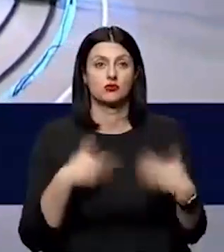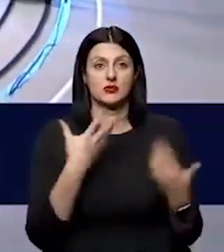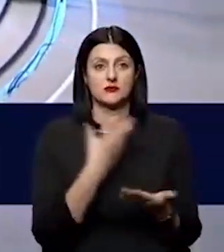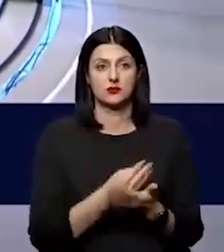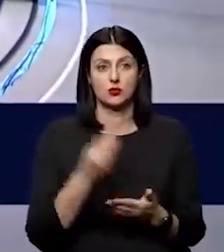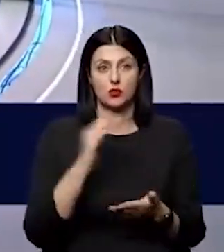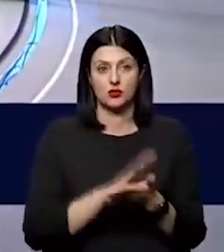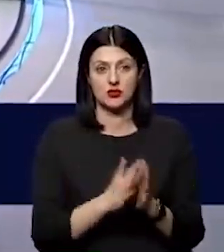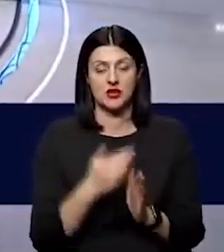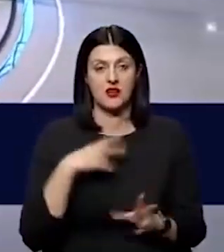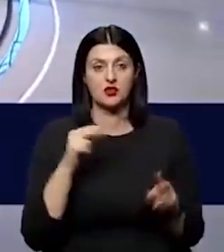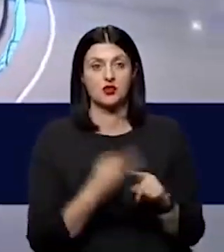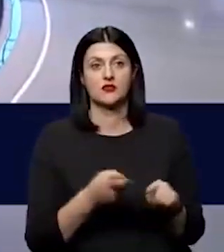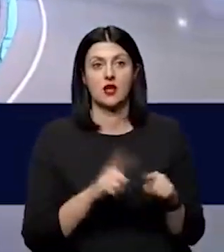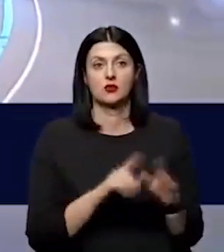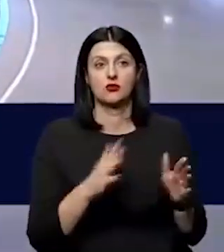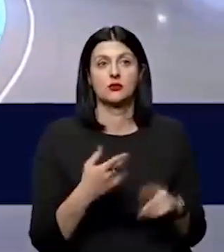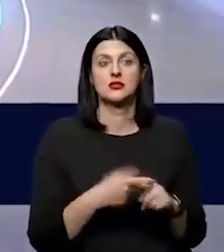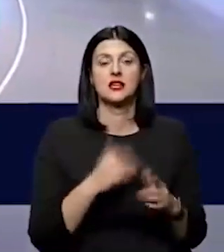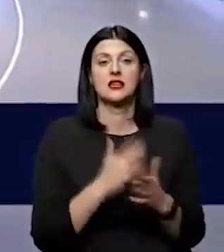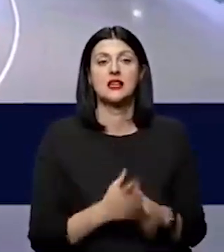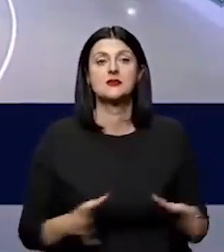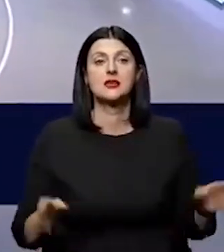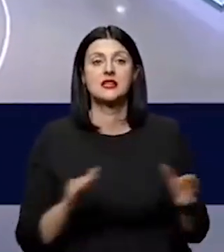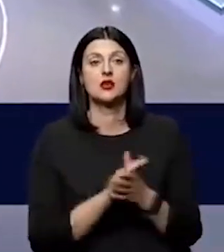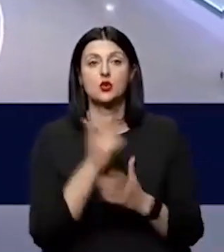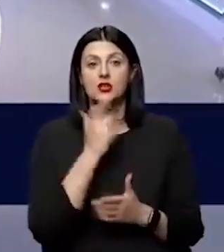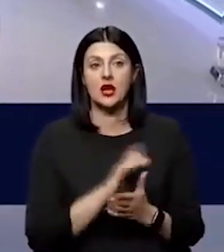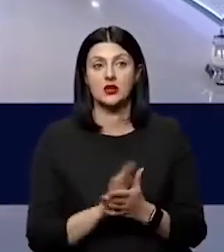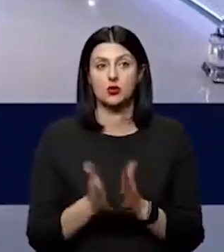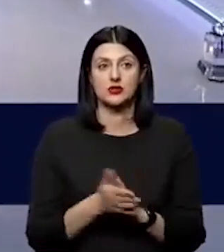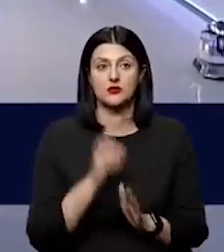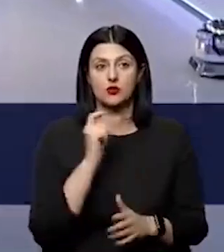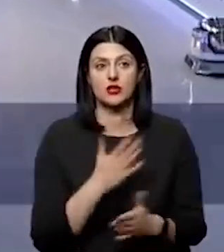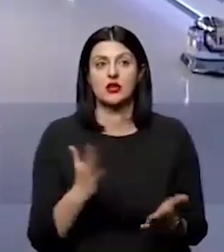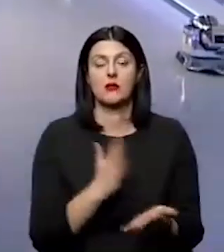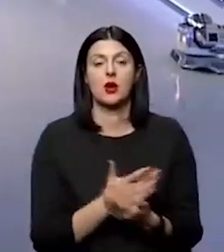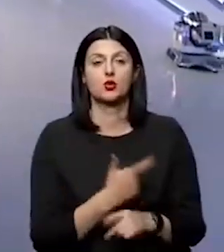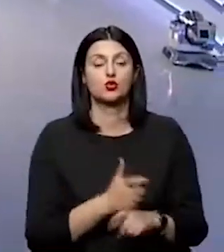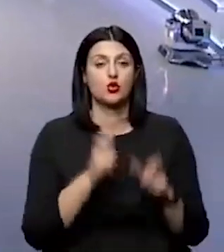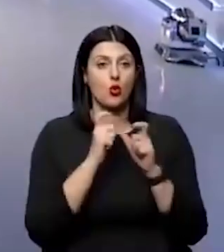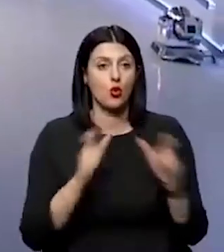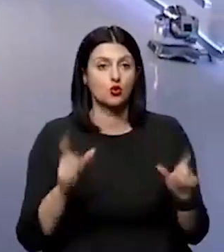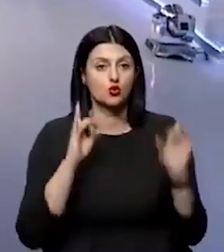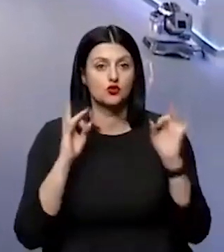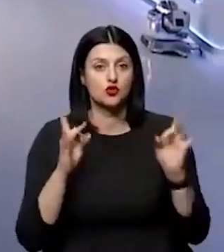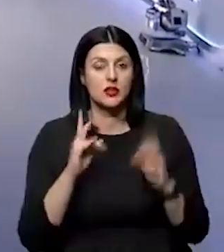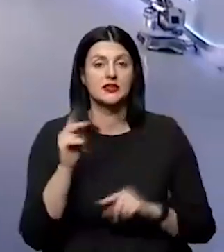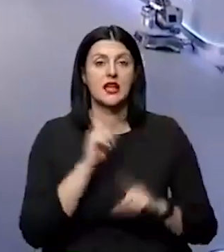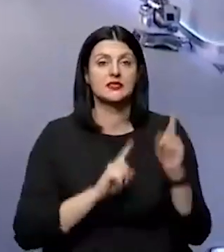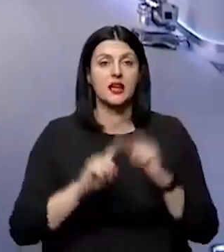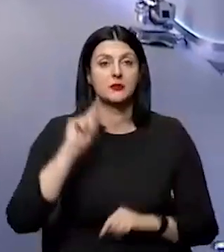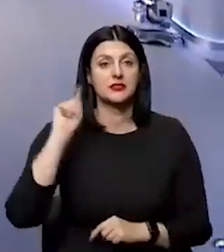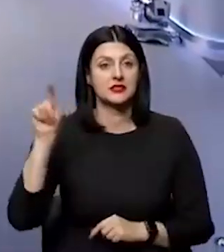вважаю, в даному випадку це є спільна солідарна позиція в Україні, яка має дуже голосно звучати і на саміті там, в